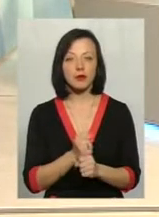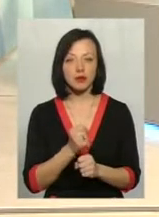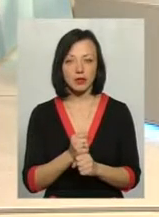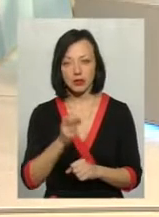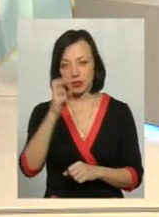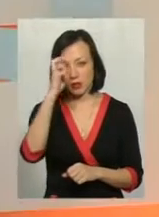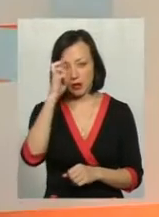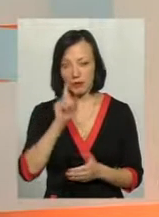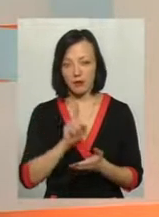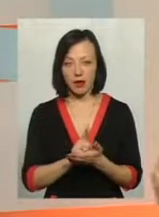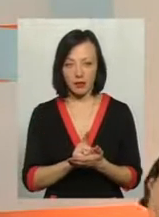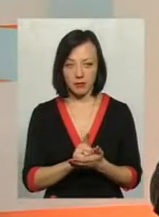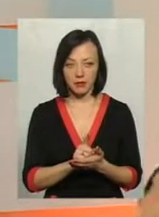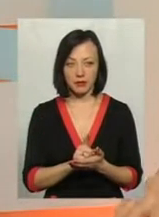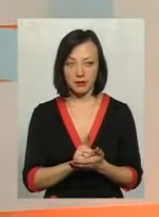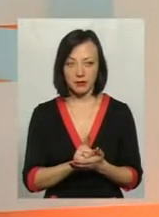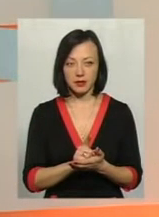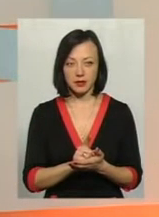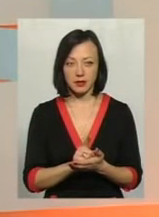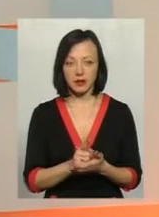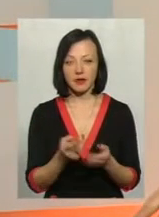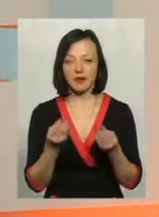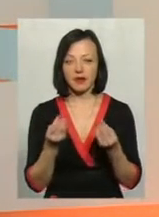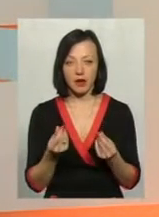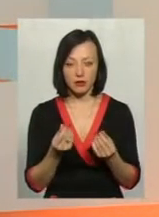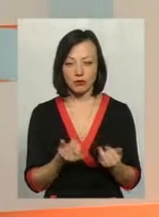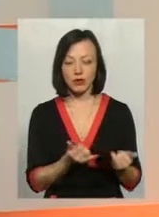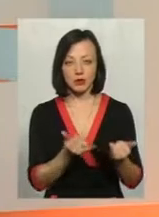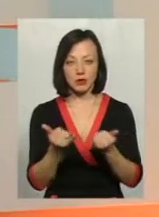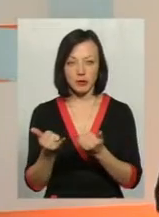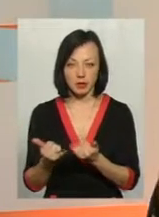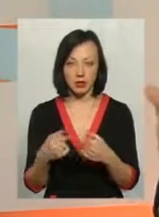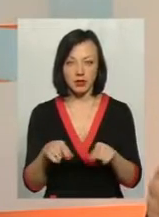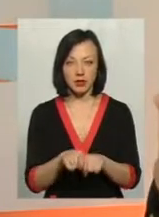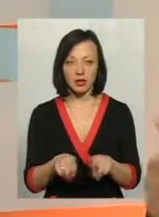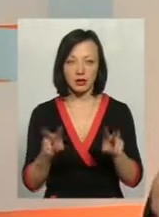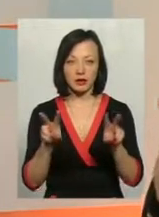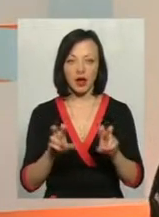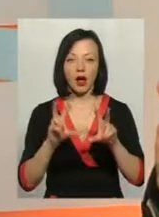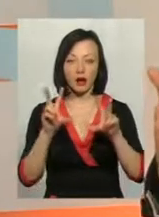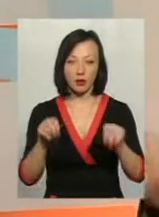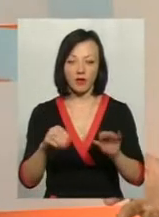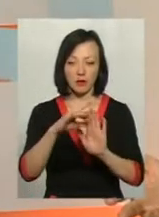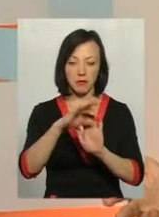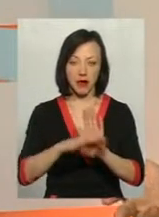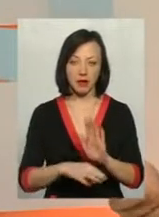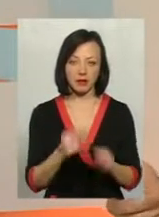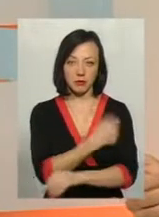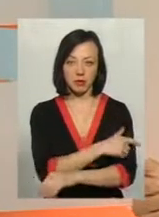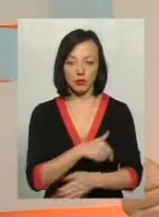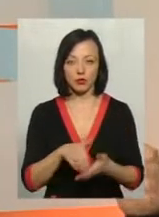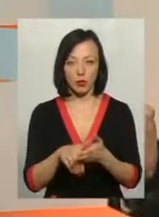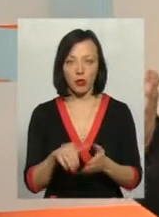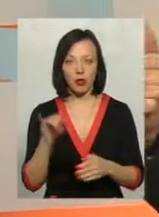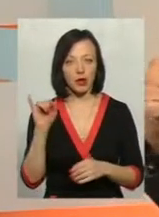Держава мала би декларувати і фінансово забезпечувати так званий гарантований пакет медичної допомоги.